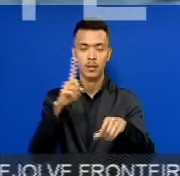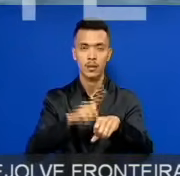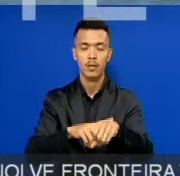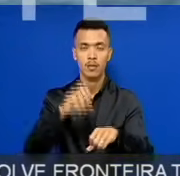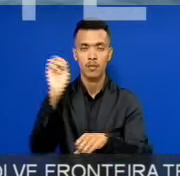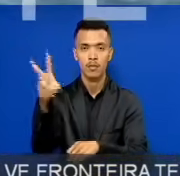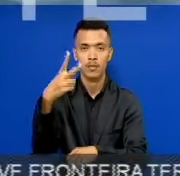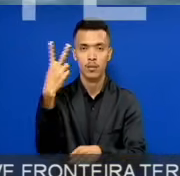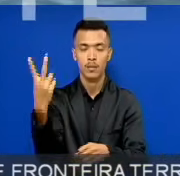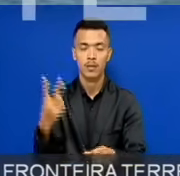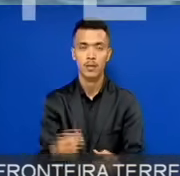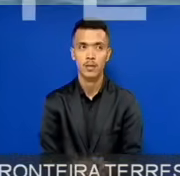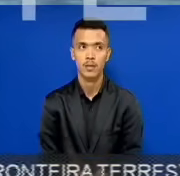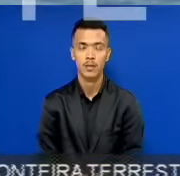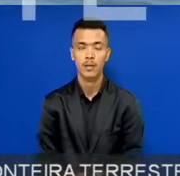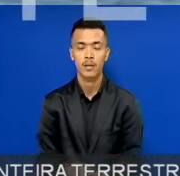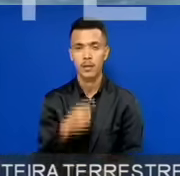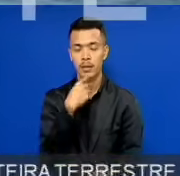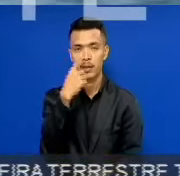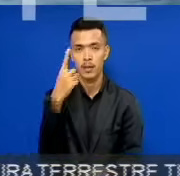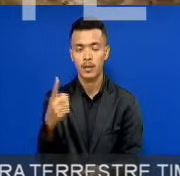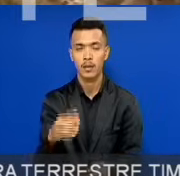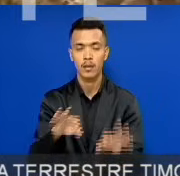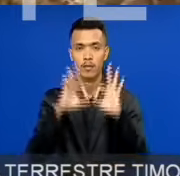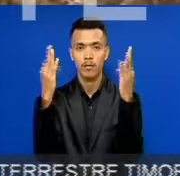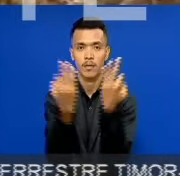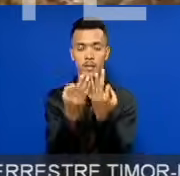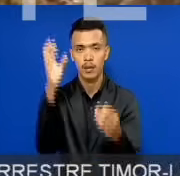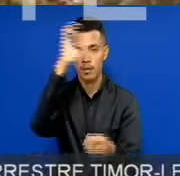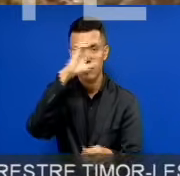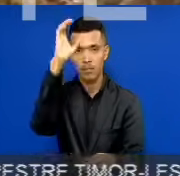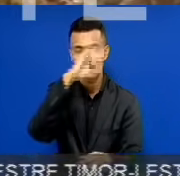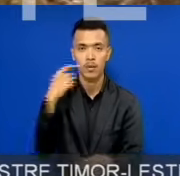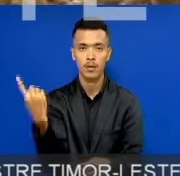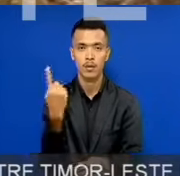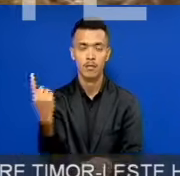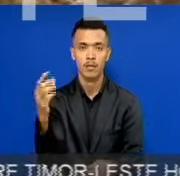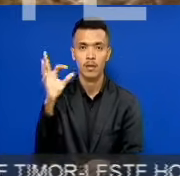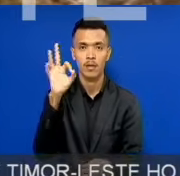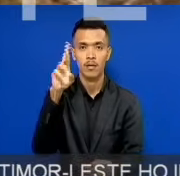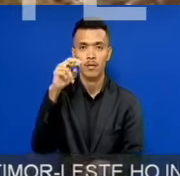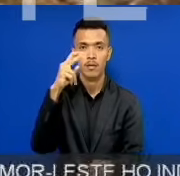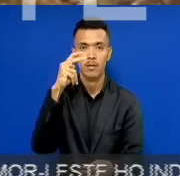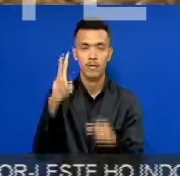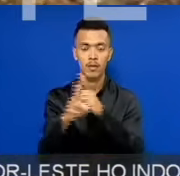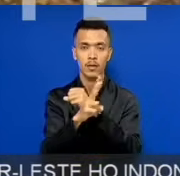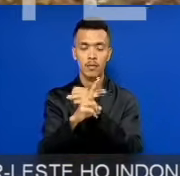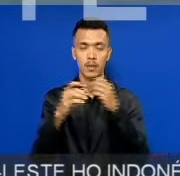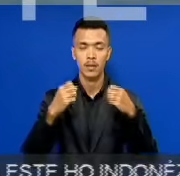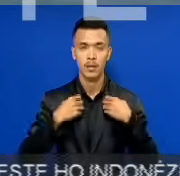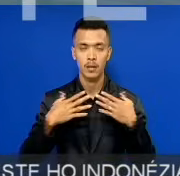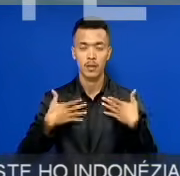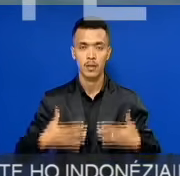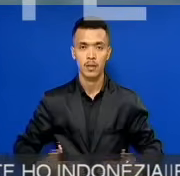Amankik, Elisio Cornelio Aparecio informa, parte família bucatuir na Fatim Francisco Nia e Sinlolong. Família moço